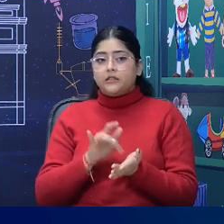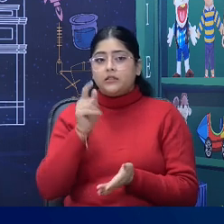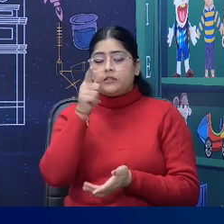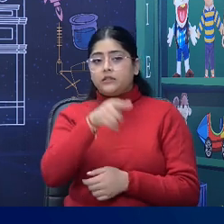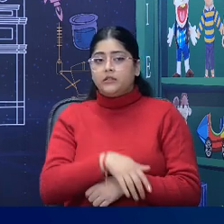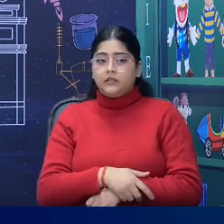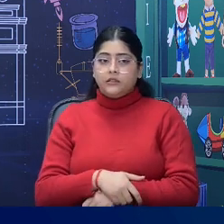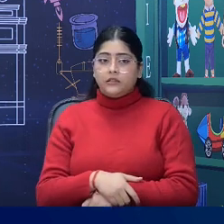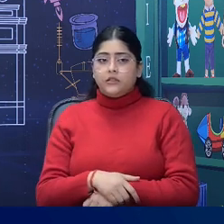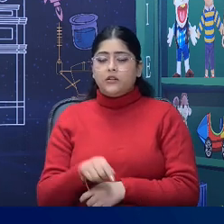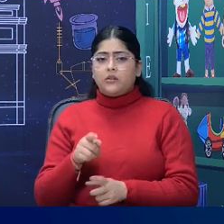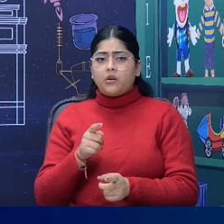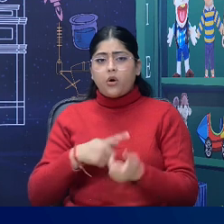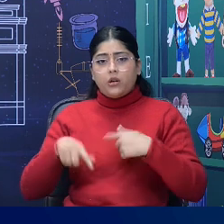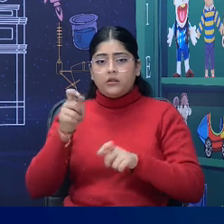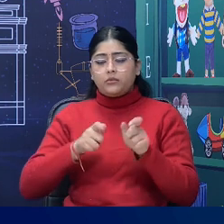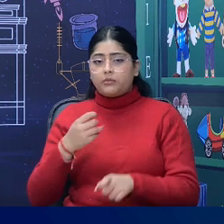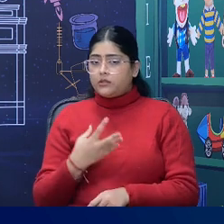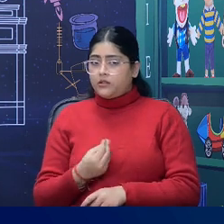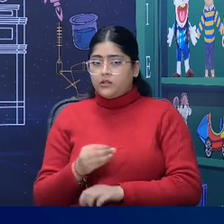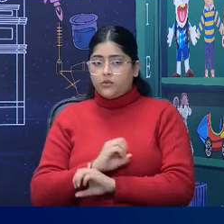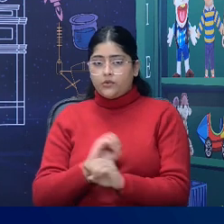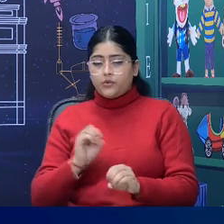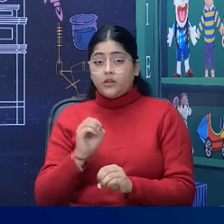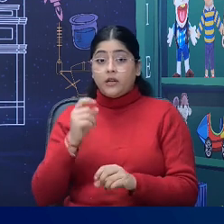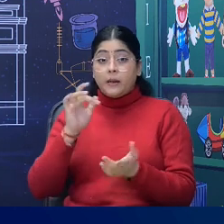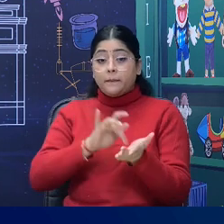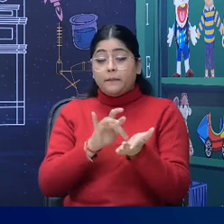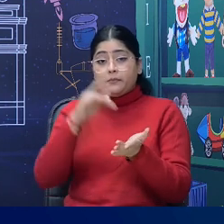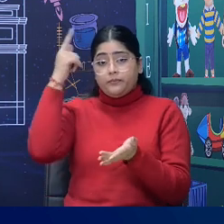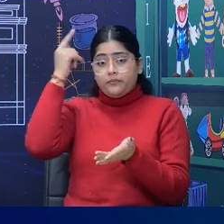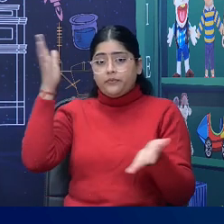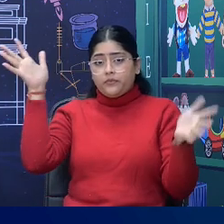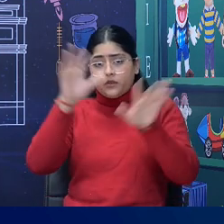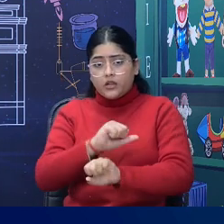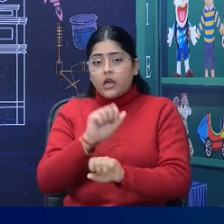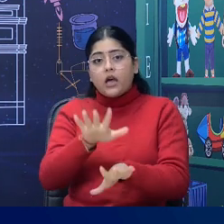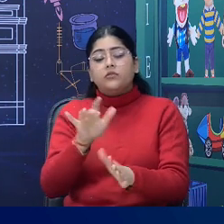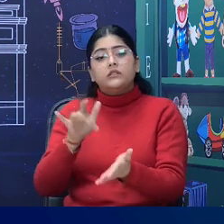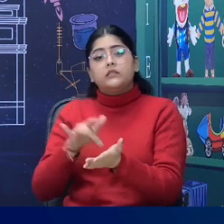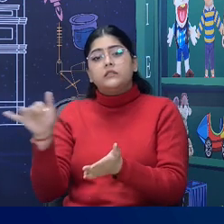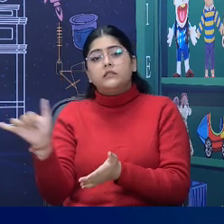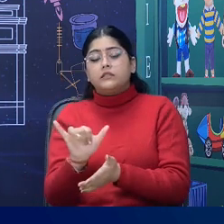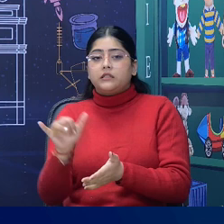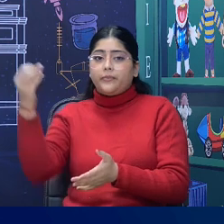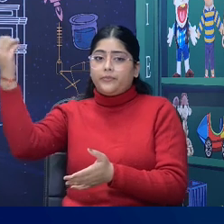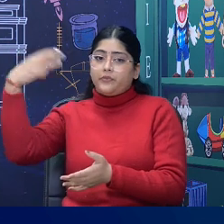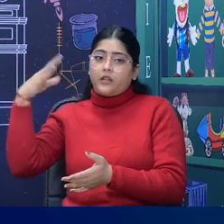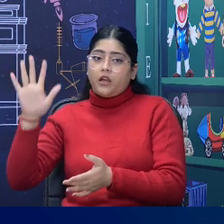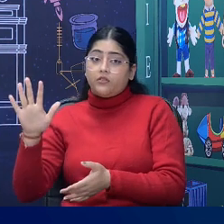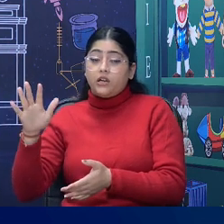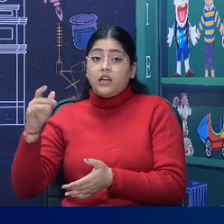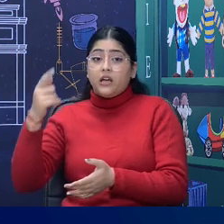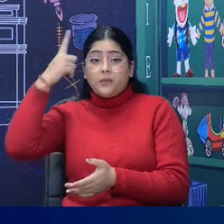बहनों डरो मत जहां अंधकार है वहीं प्रकाश है अंधकार में प्रकाश की किरण